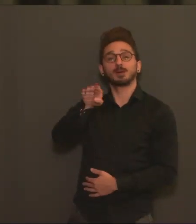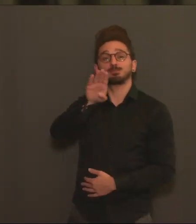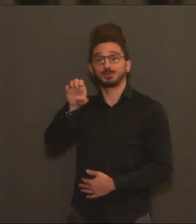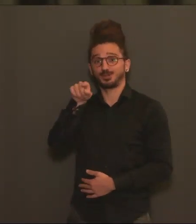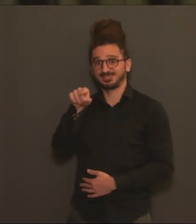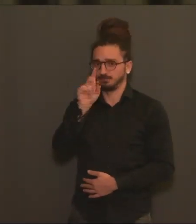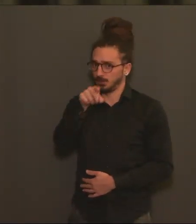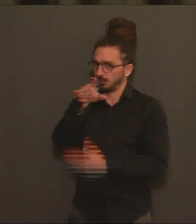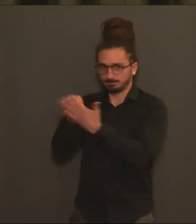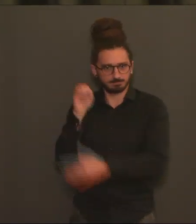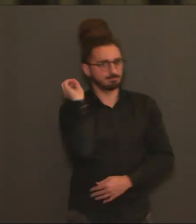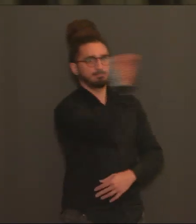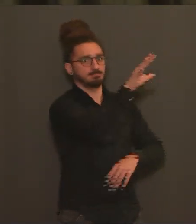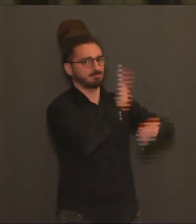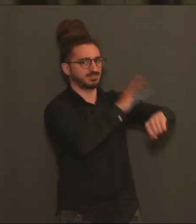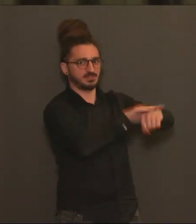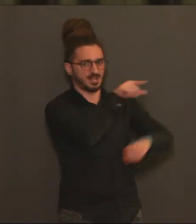SAFEONWEB.